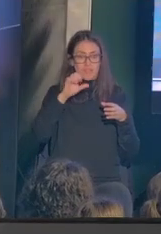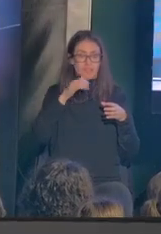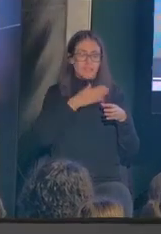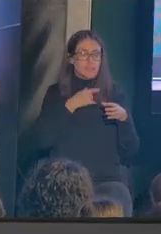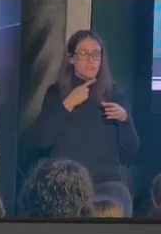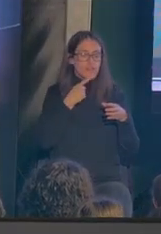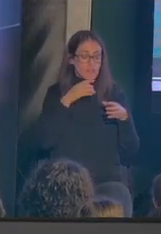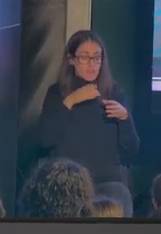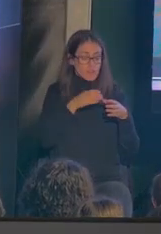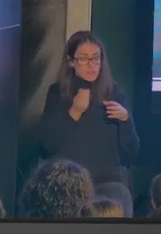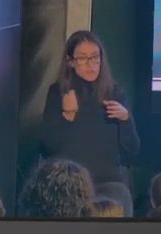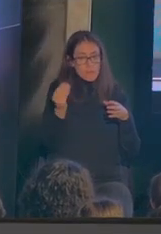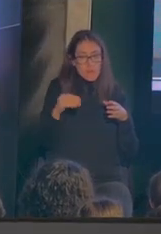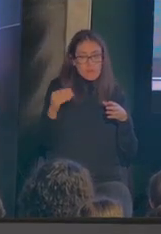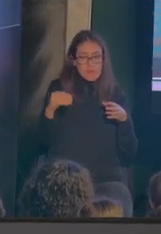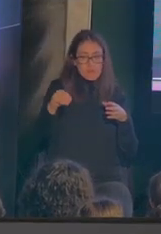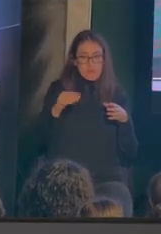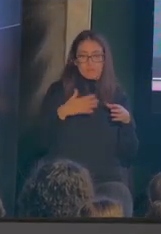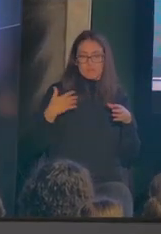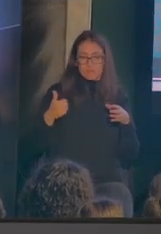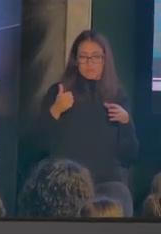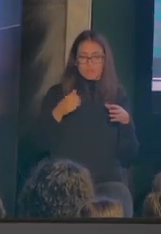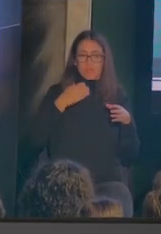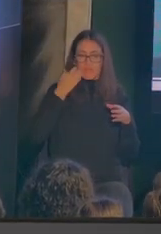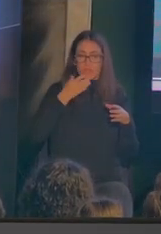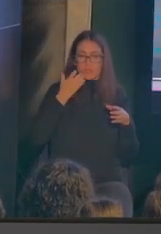vulguem, exceptuant